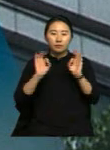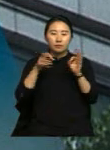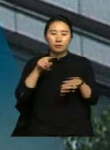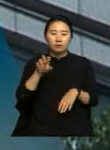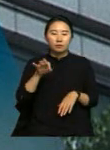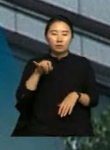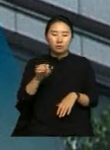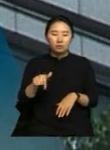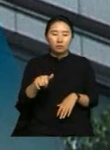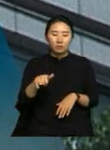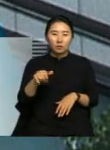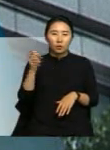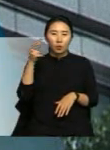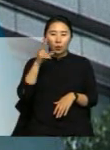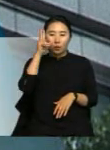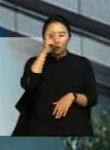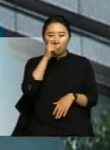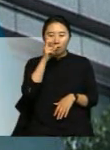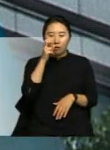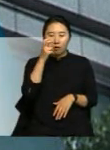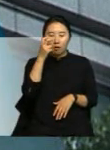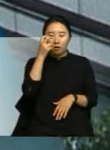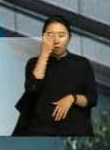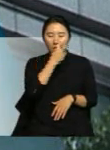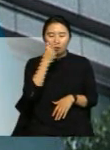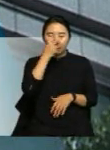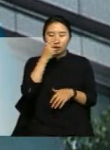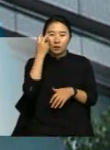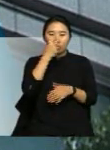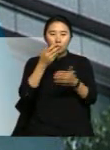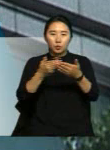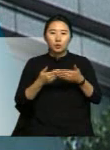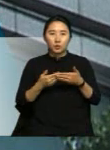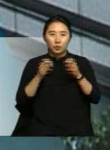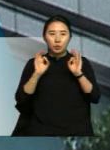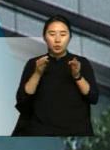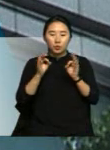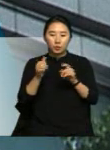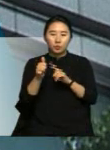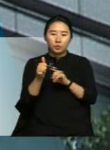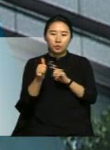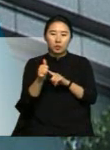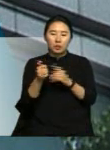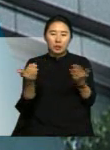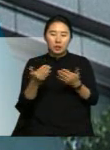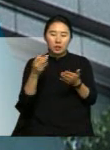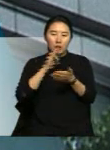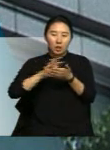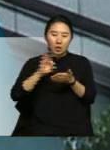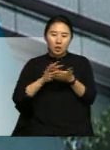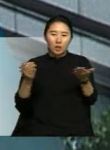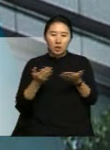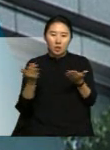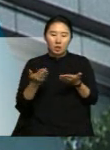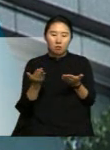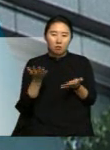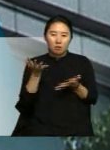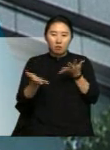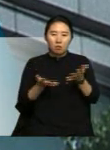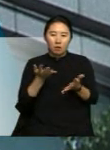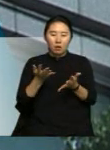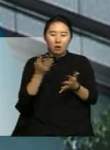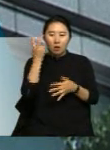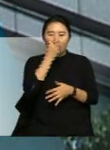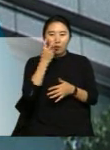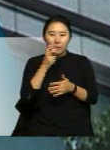김성기 가평 군수가 또 검찰 조사를 받게 됐습니다. 감사원이 김성기 군수를 직권 남용과 업무상 배임 혐의로